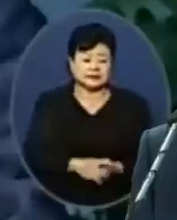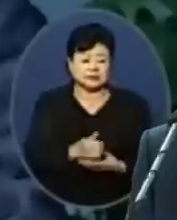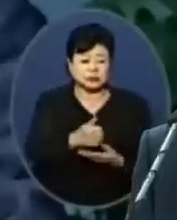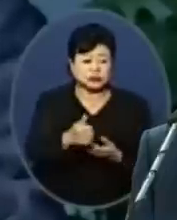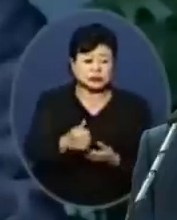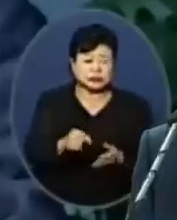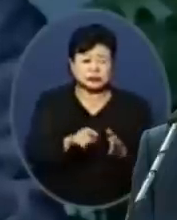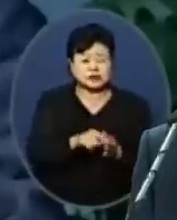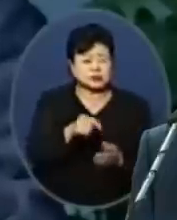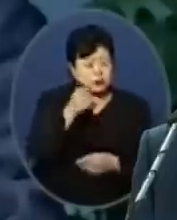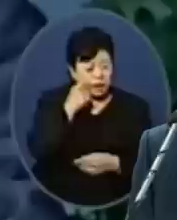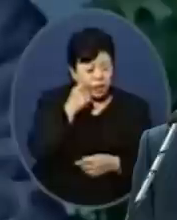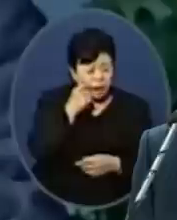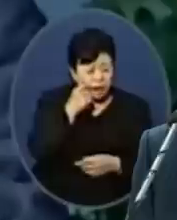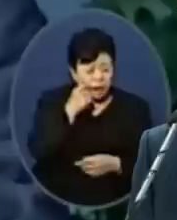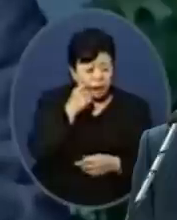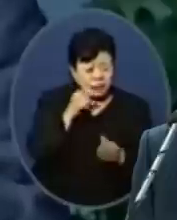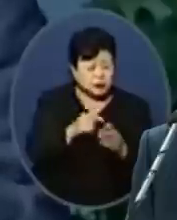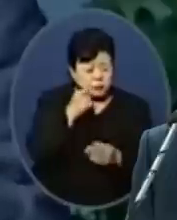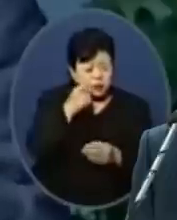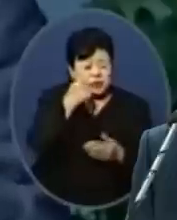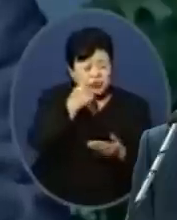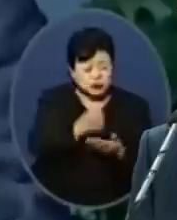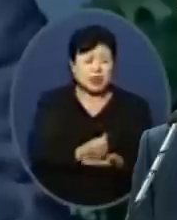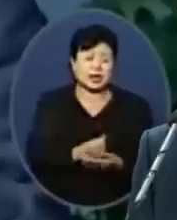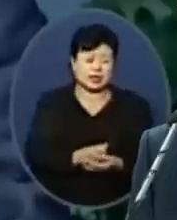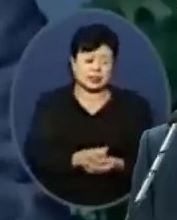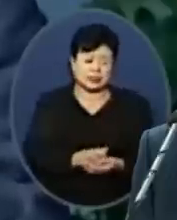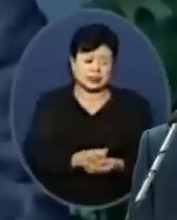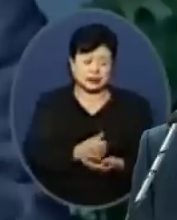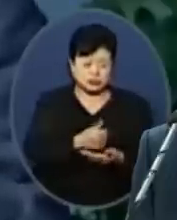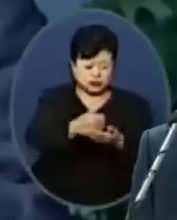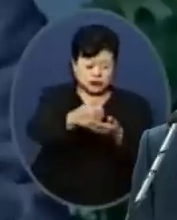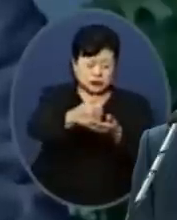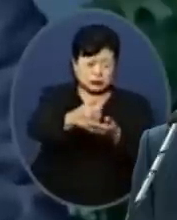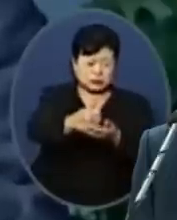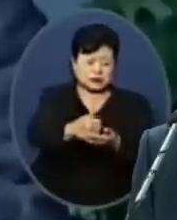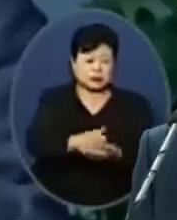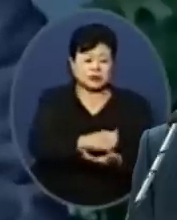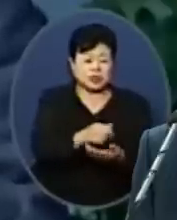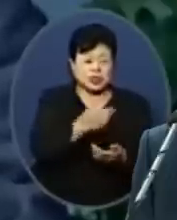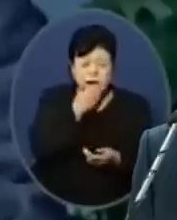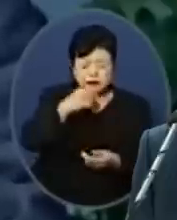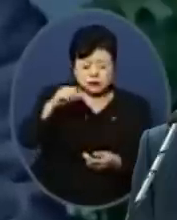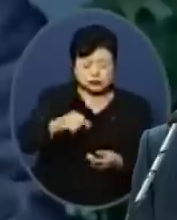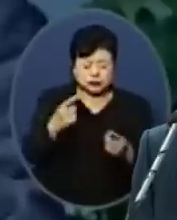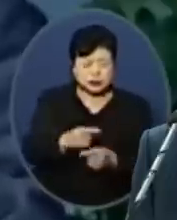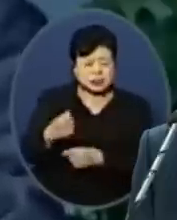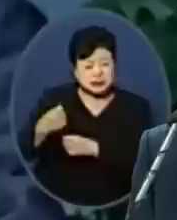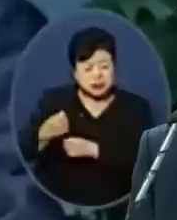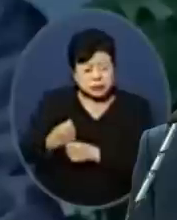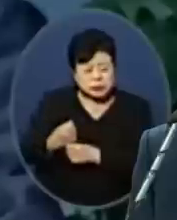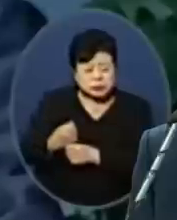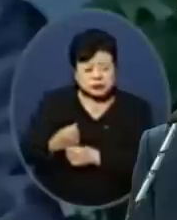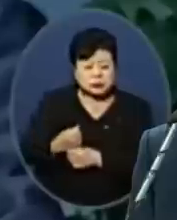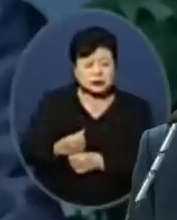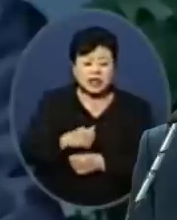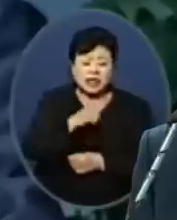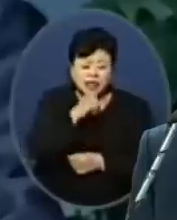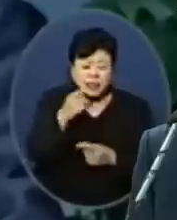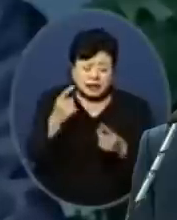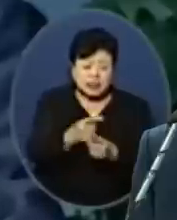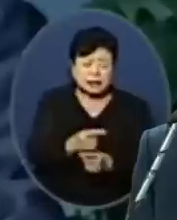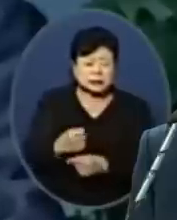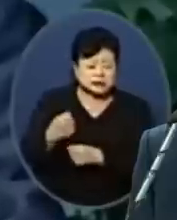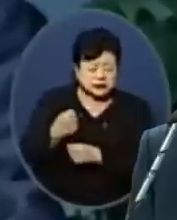주여 못 믿습니다. 그 못 믿는 것이 죄입니다. 주님이 우리의 저주를 대신 짊어지시고 가난을